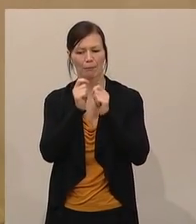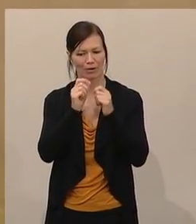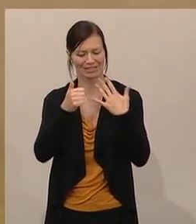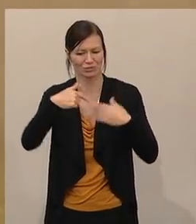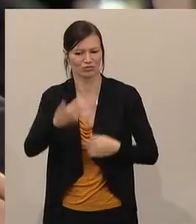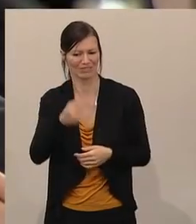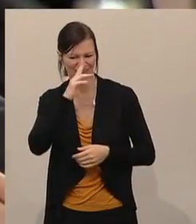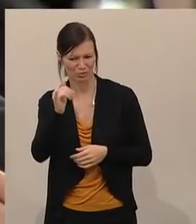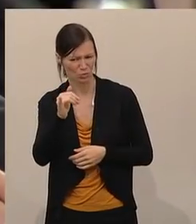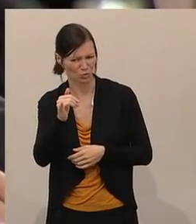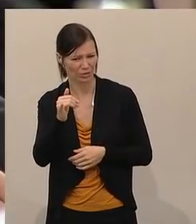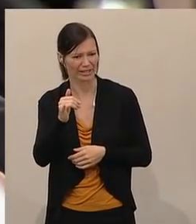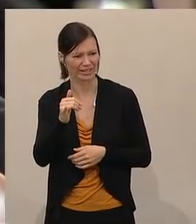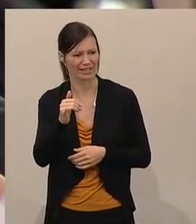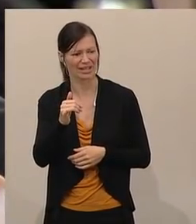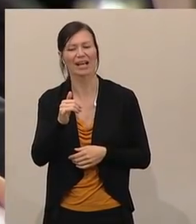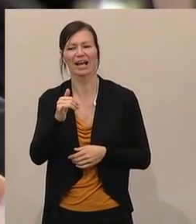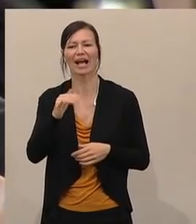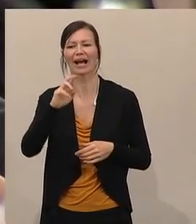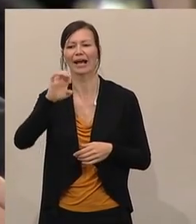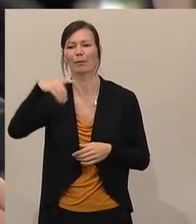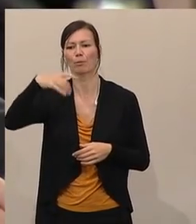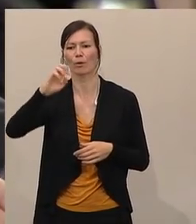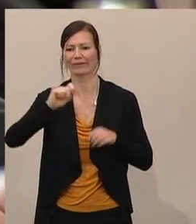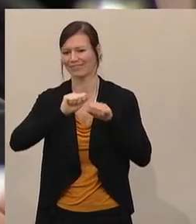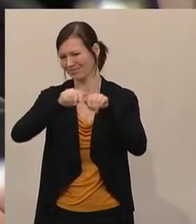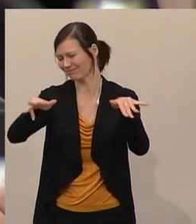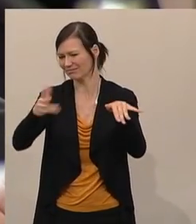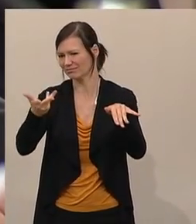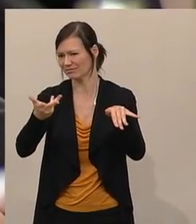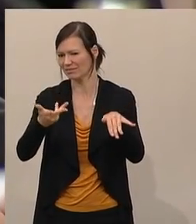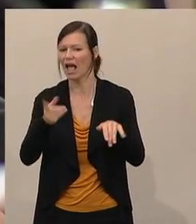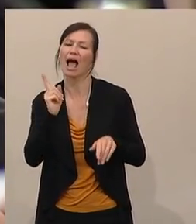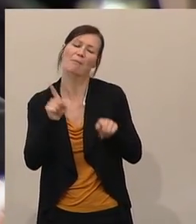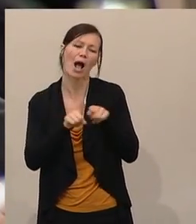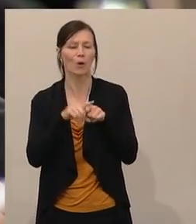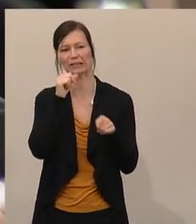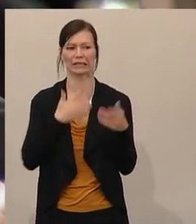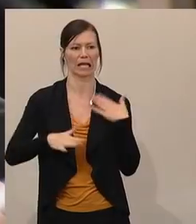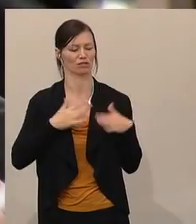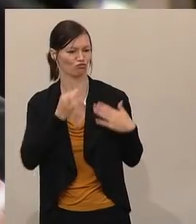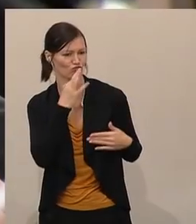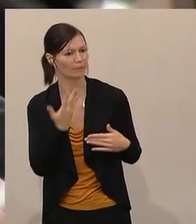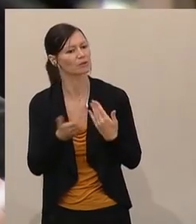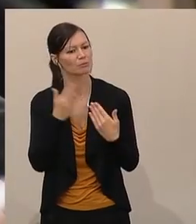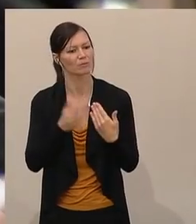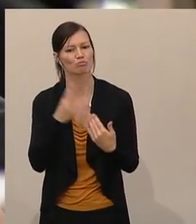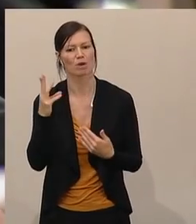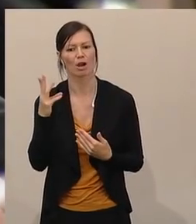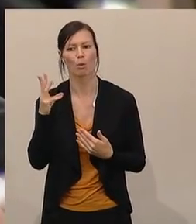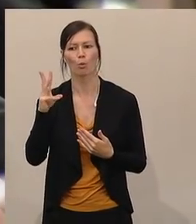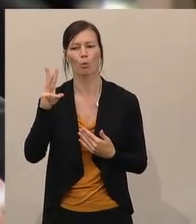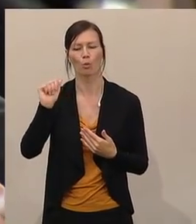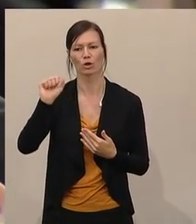Diese Medien sind aber auch lästig mit ihrer Aufdeckerei, nicht wahr? Vor allem die Washington Post erscheint mir ein besonders